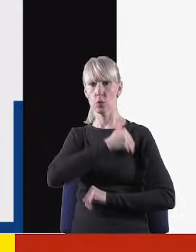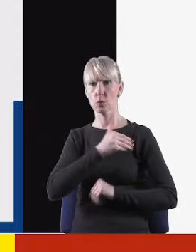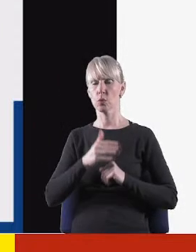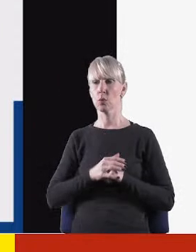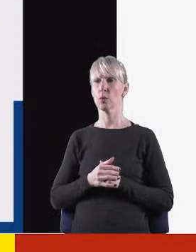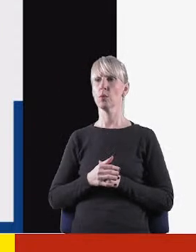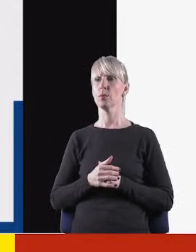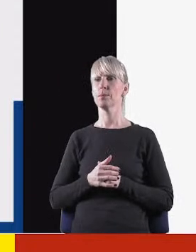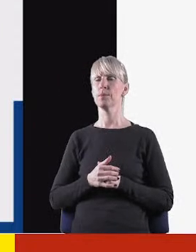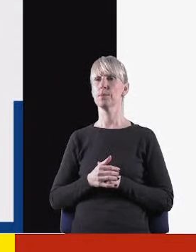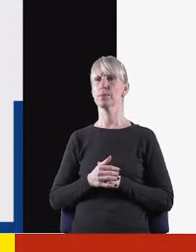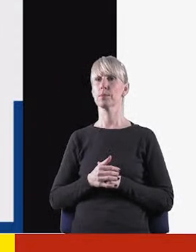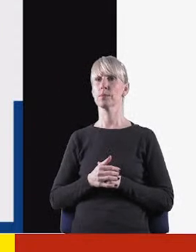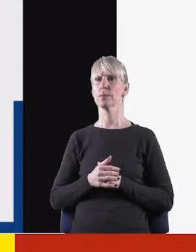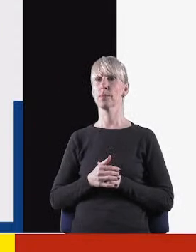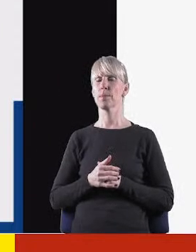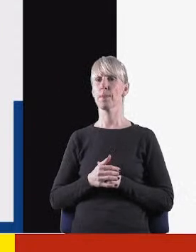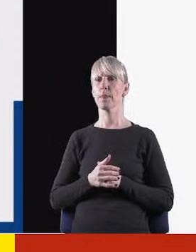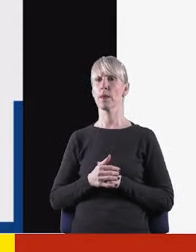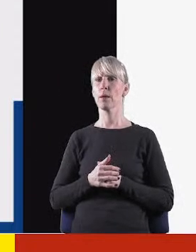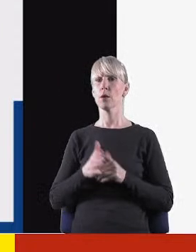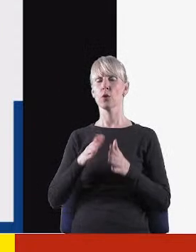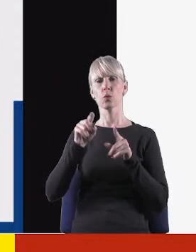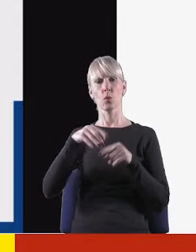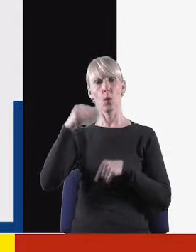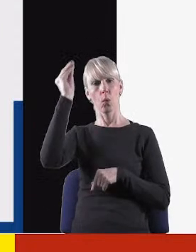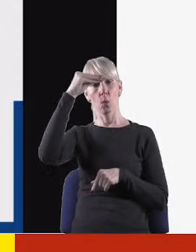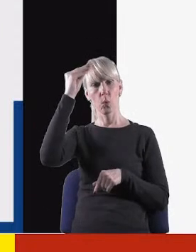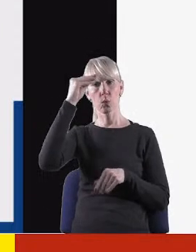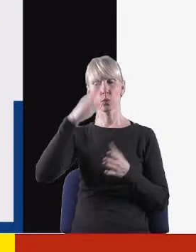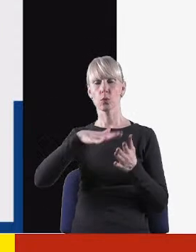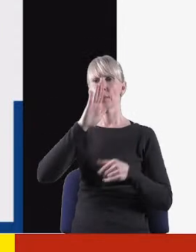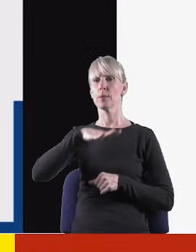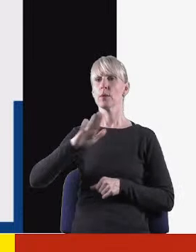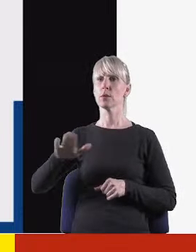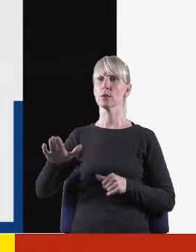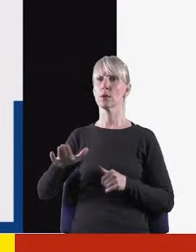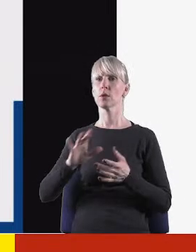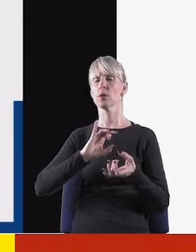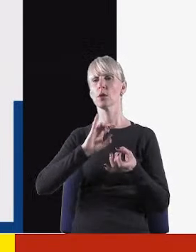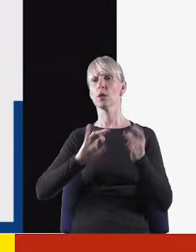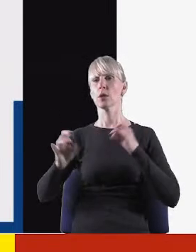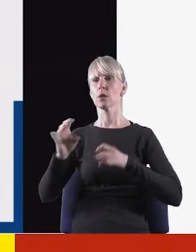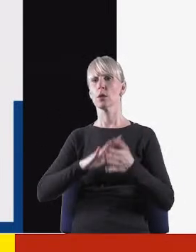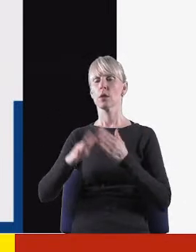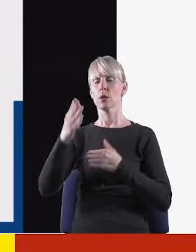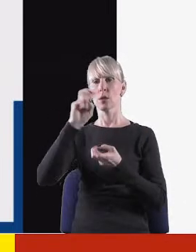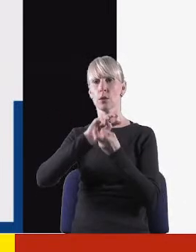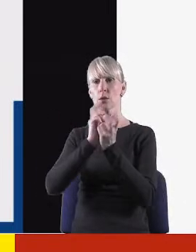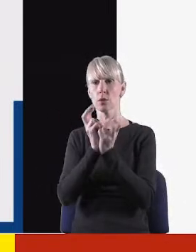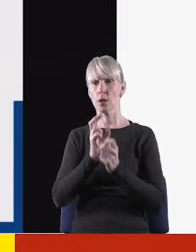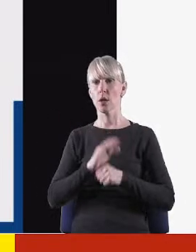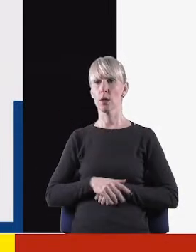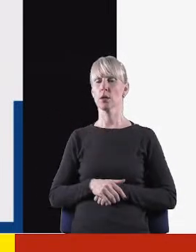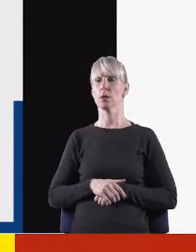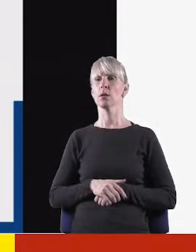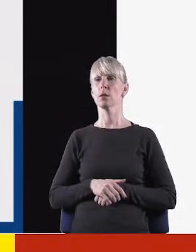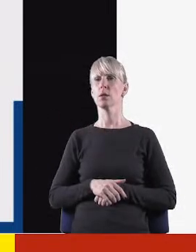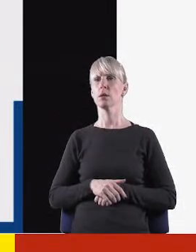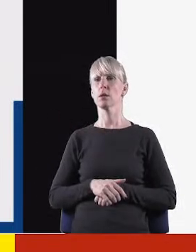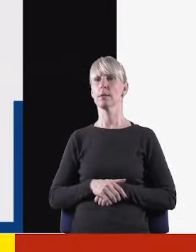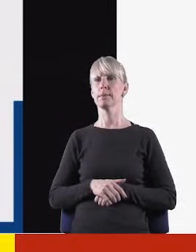jak mówiłem, i uczą dzieci gry w szachy, a niebawem